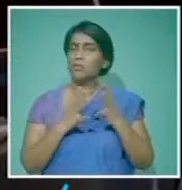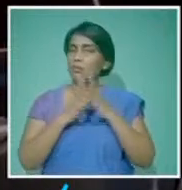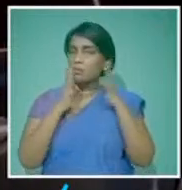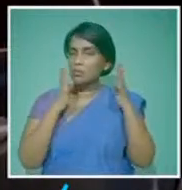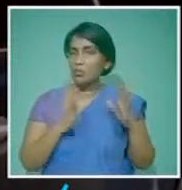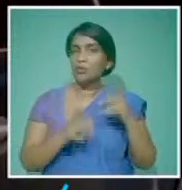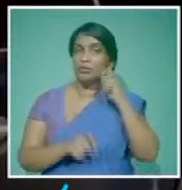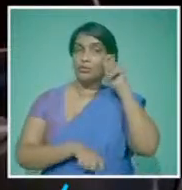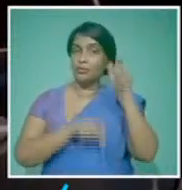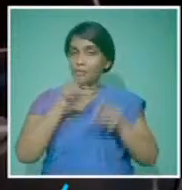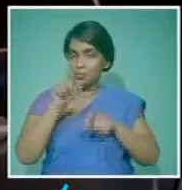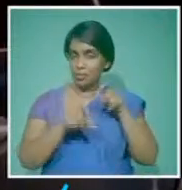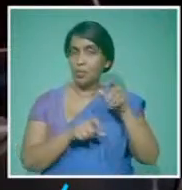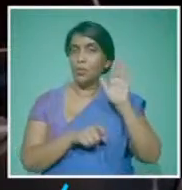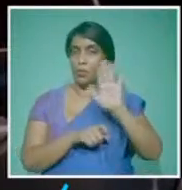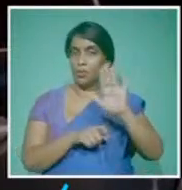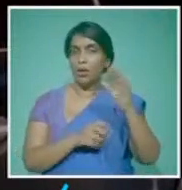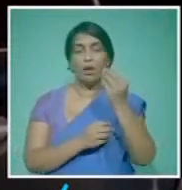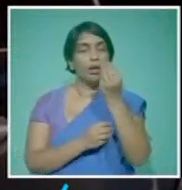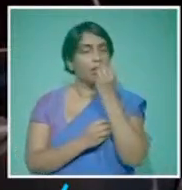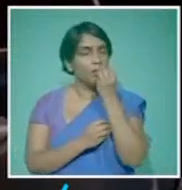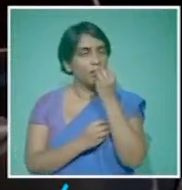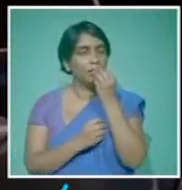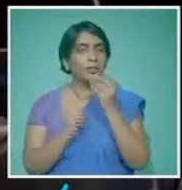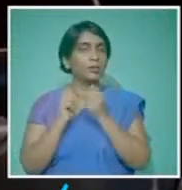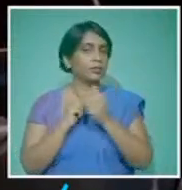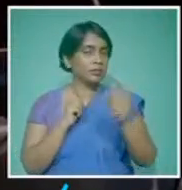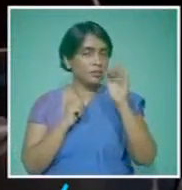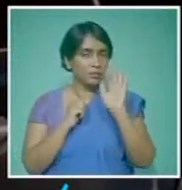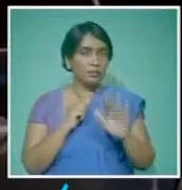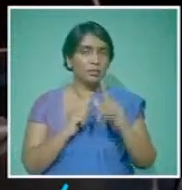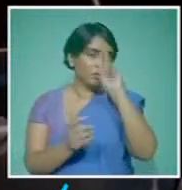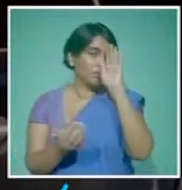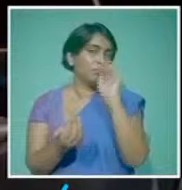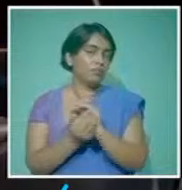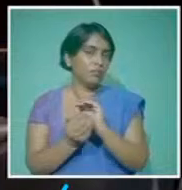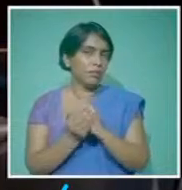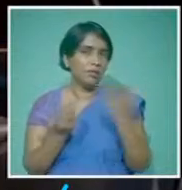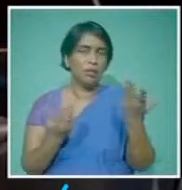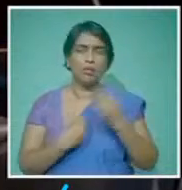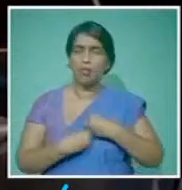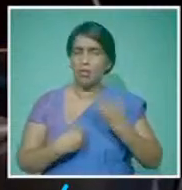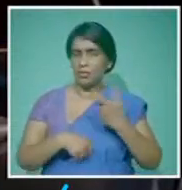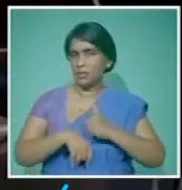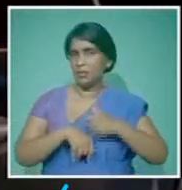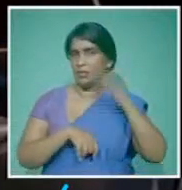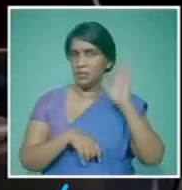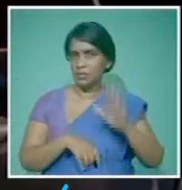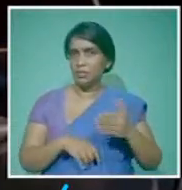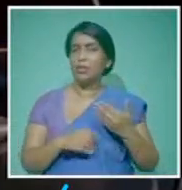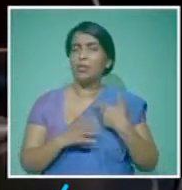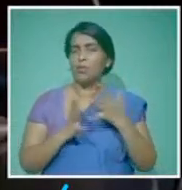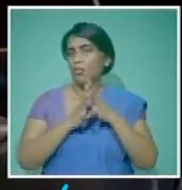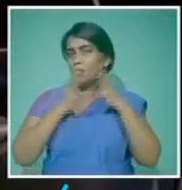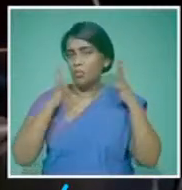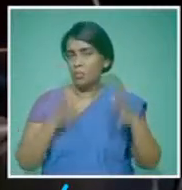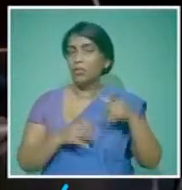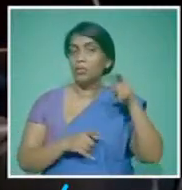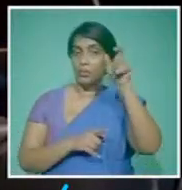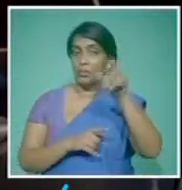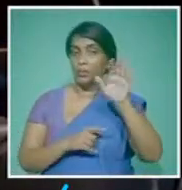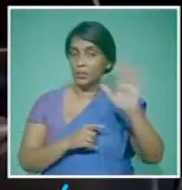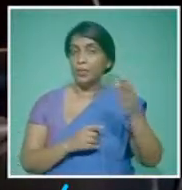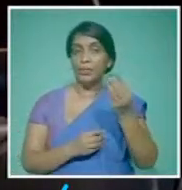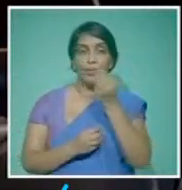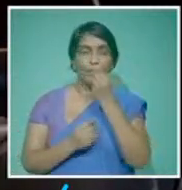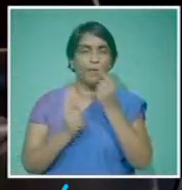बहुतरेक जनताव ओन्गे आहार वेल पिलिबंदव अनारक्षितव इन्न महोतक बहुतरयाक ओन्गे आहार